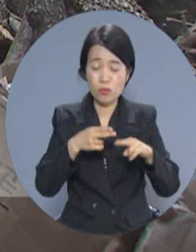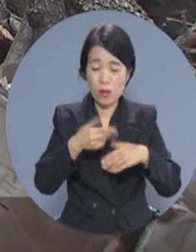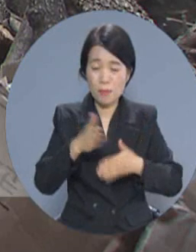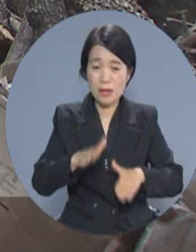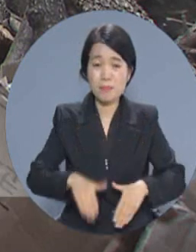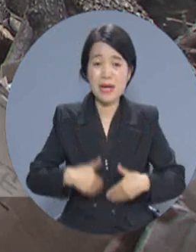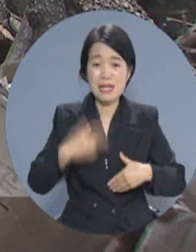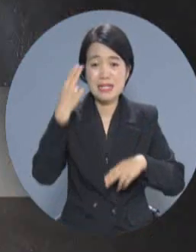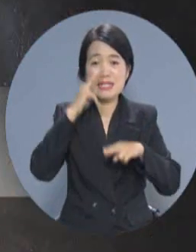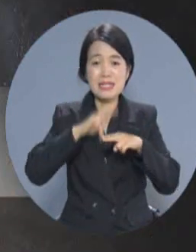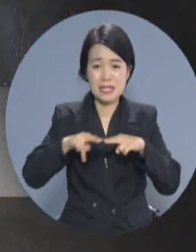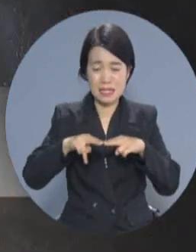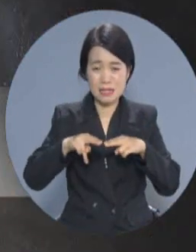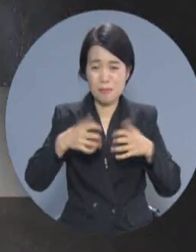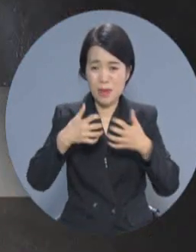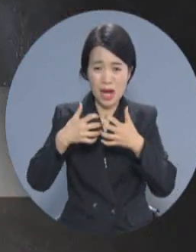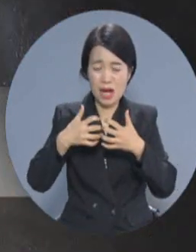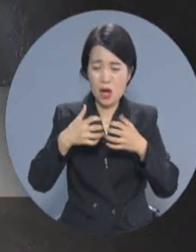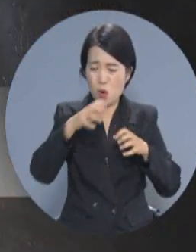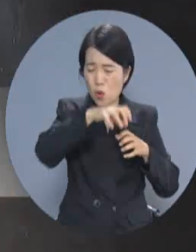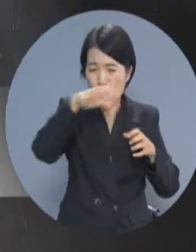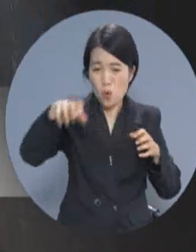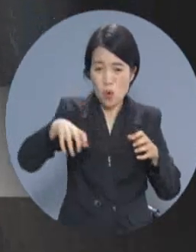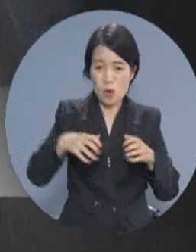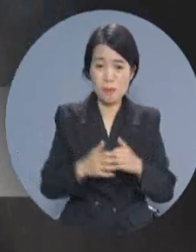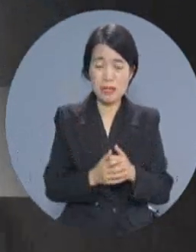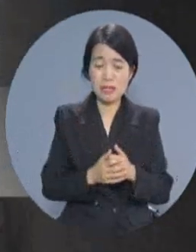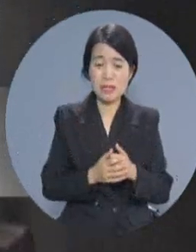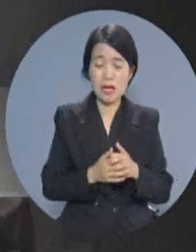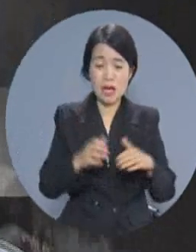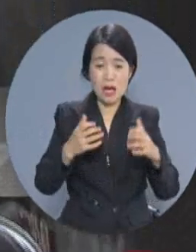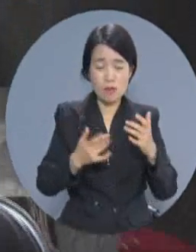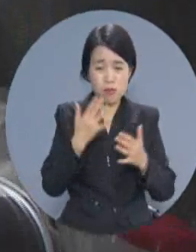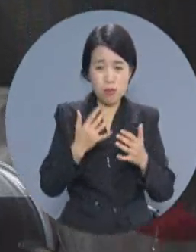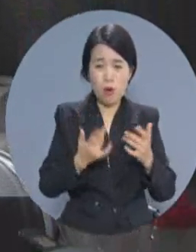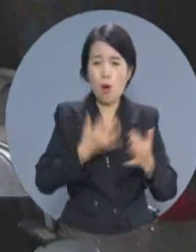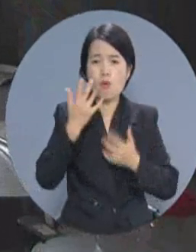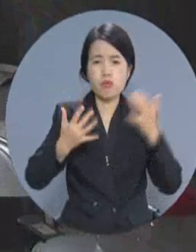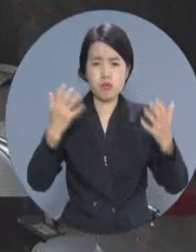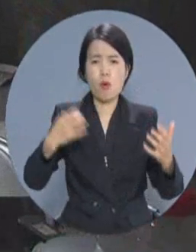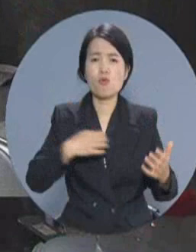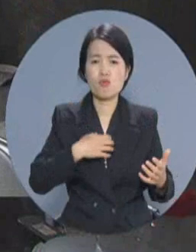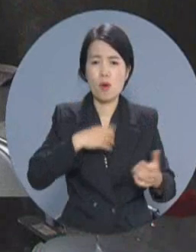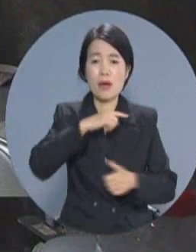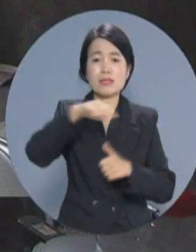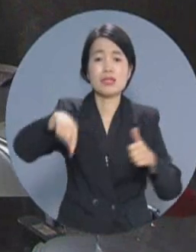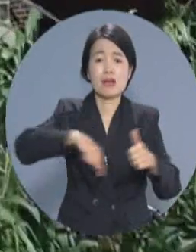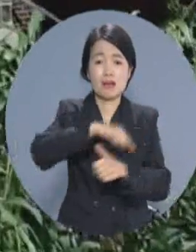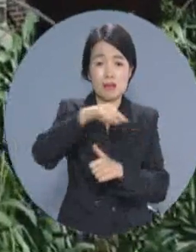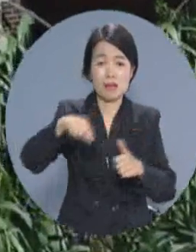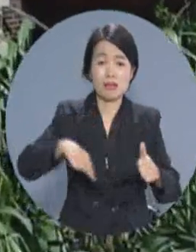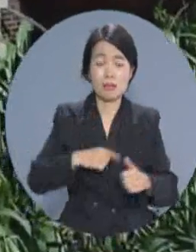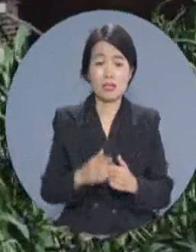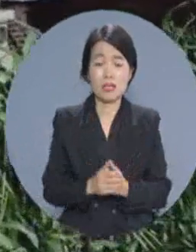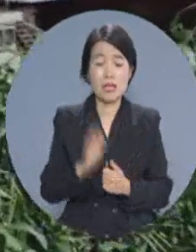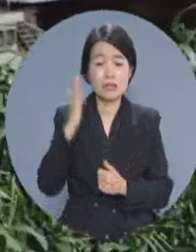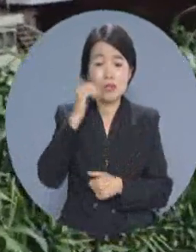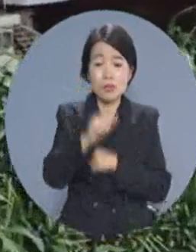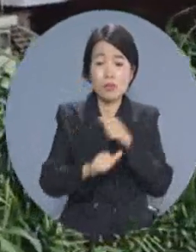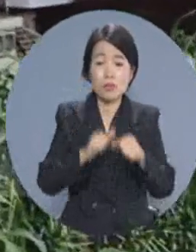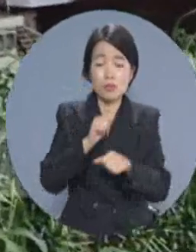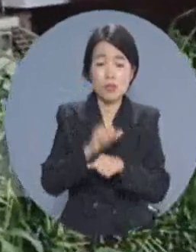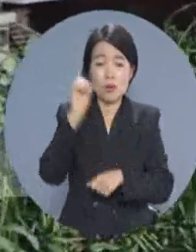보일러까지 있습니다. 아궁이에서 튄 작은 불꽃이 언제든 큰 불로 이어질 수 있는 상태입니다. 최근 5년